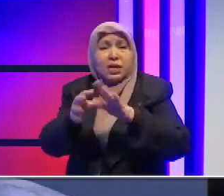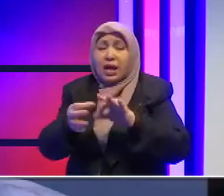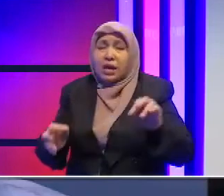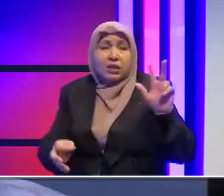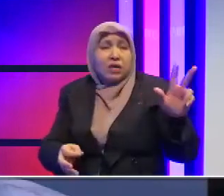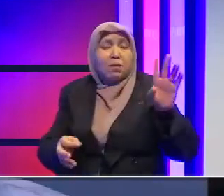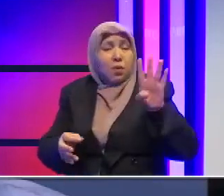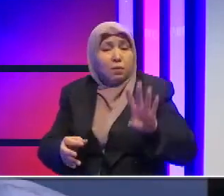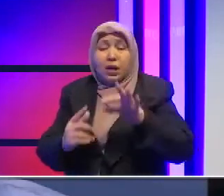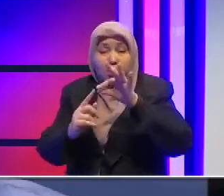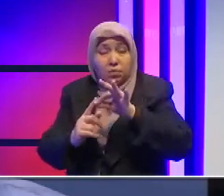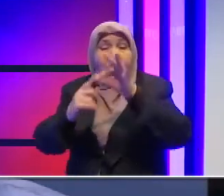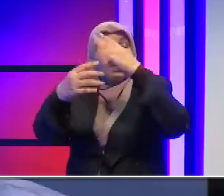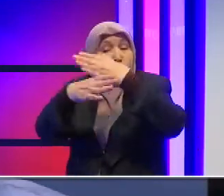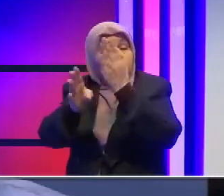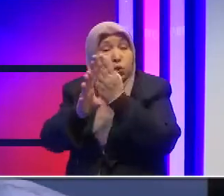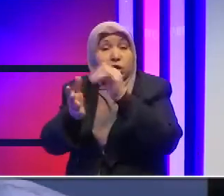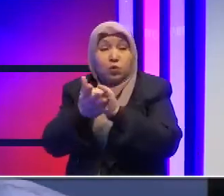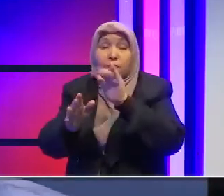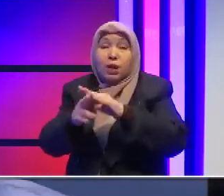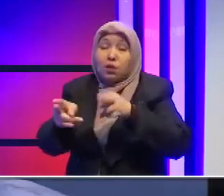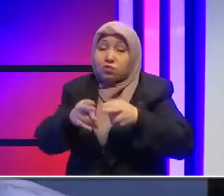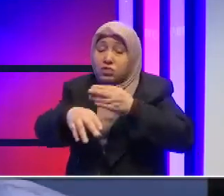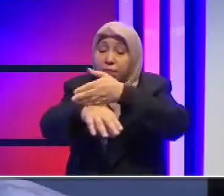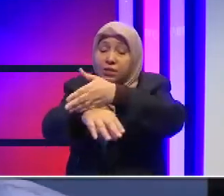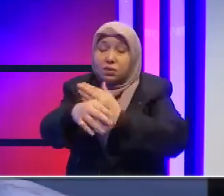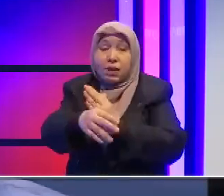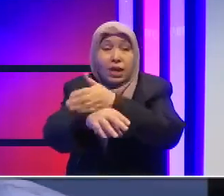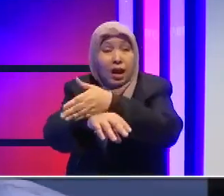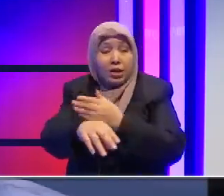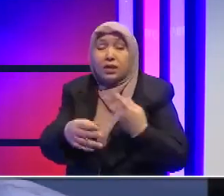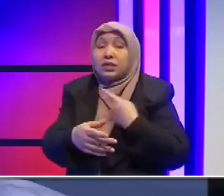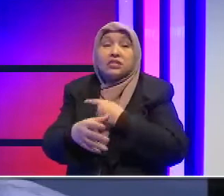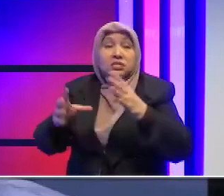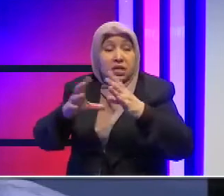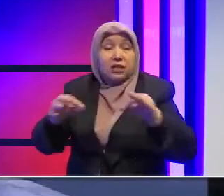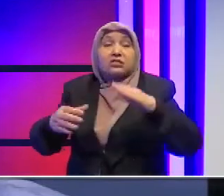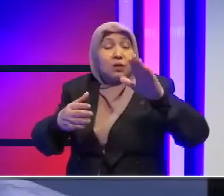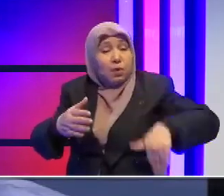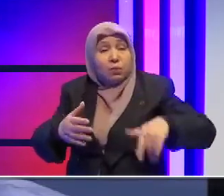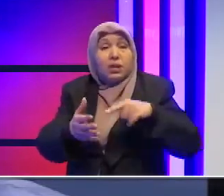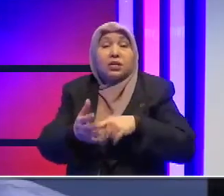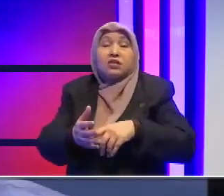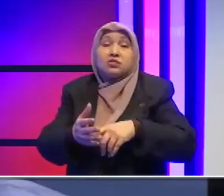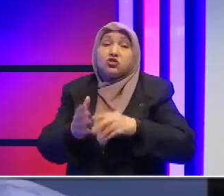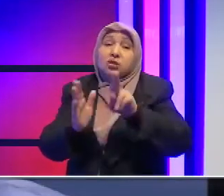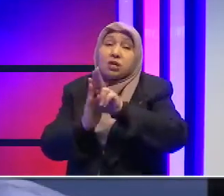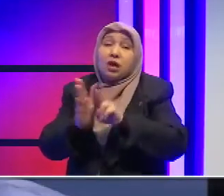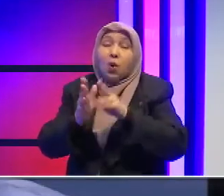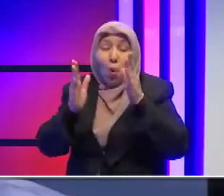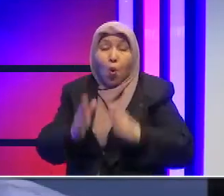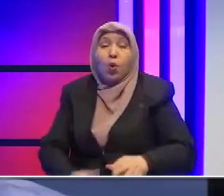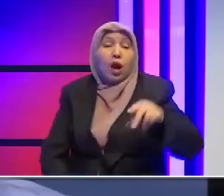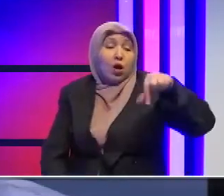34, dikhususkan bentuk syariat itu pada urusan penyembelihan, yang mana kita ceritakan sebelum daripada ni, syariat orang